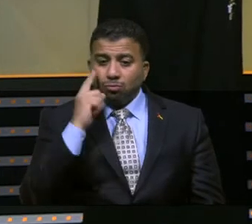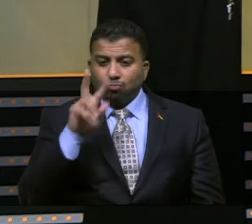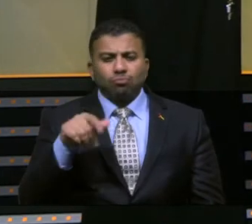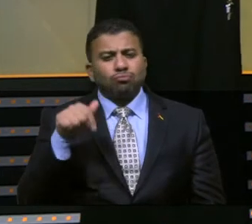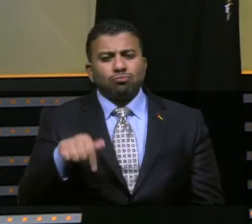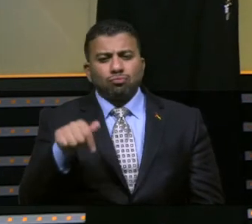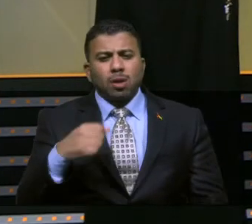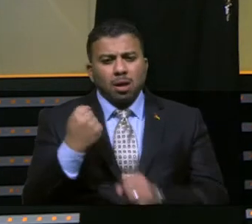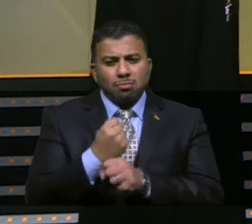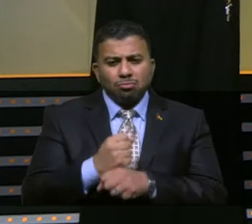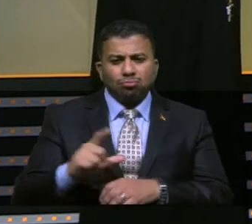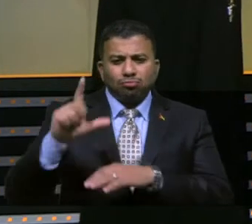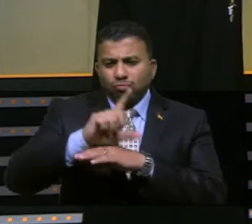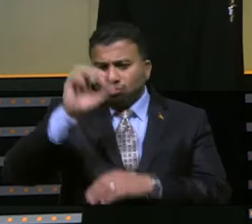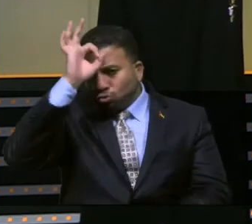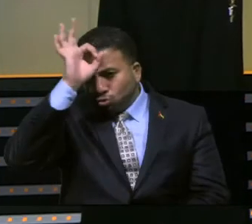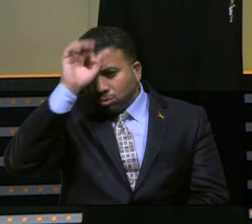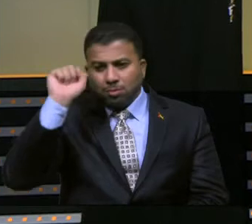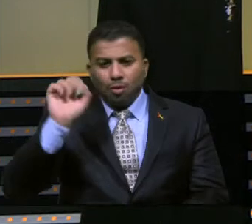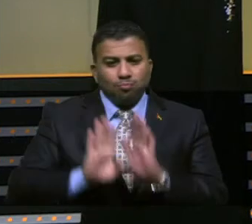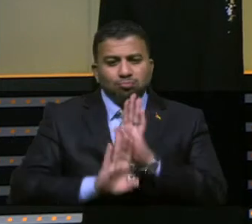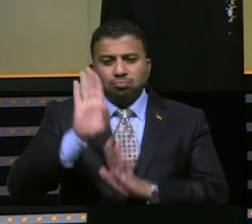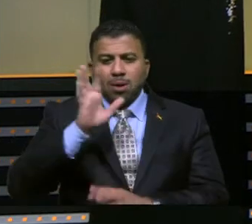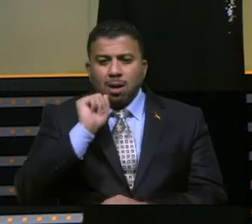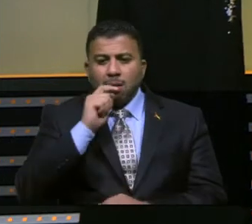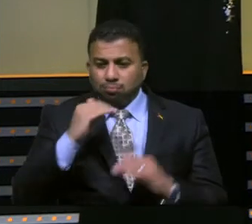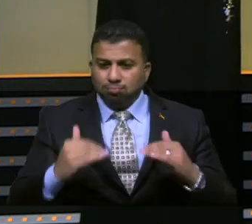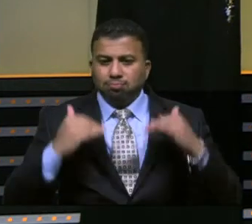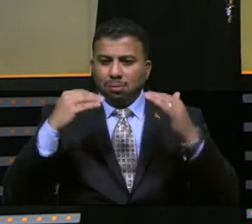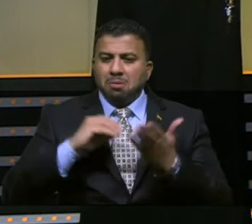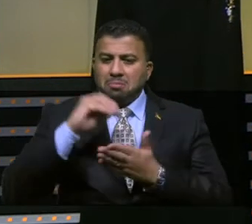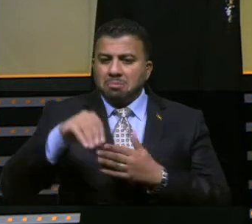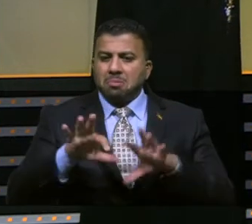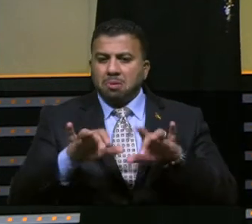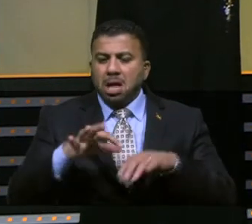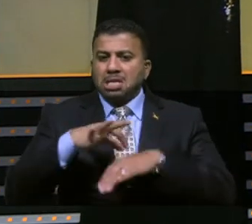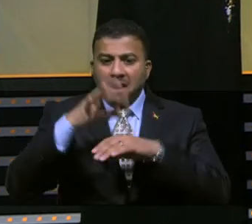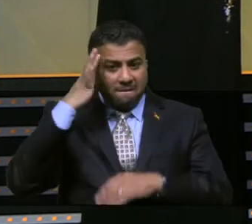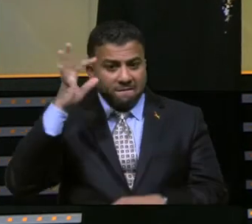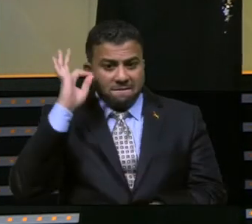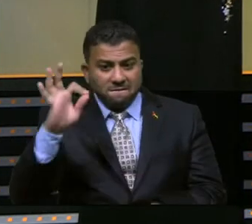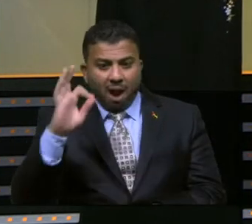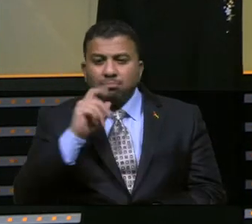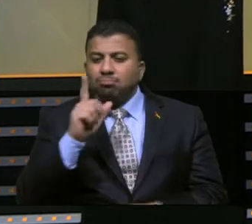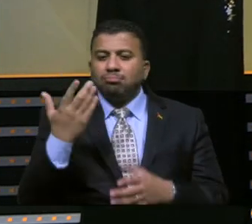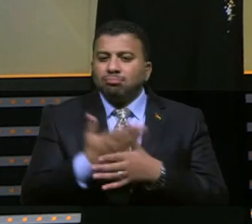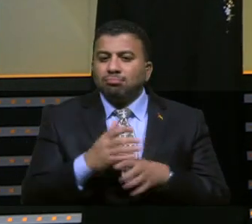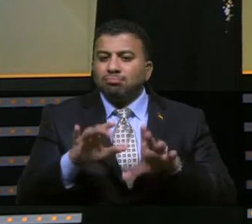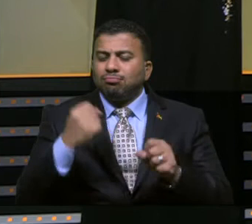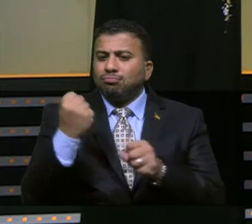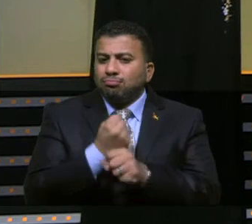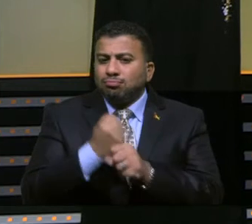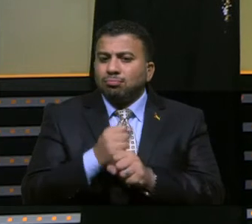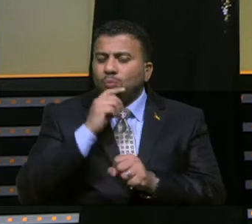الجميع في أداء القيادة العامة لشرطة الشارقة والطفرة التقنية والبشرية التي طرأت على أداء